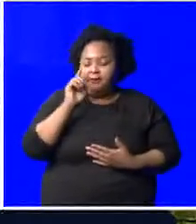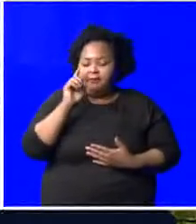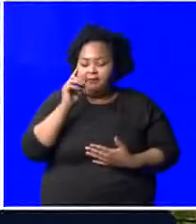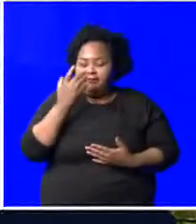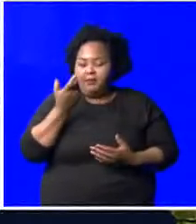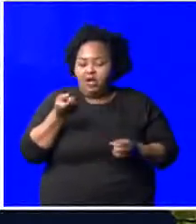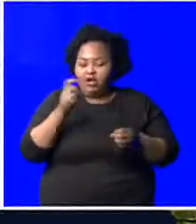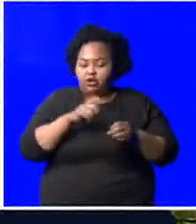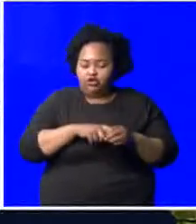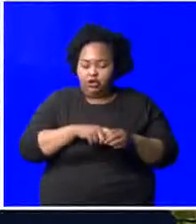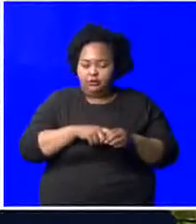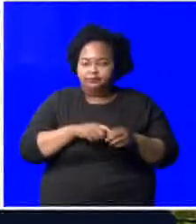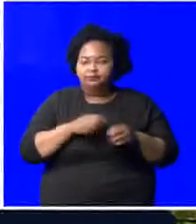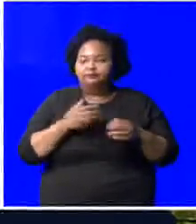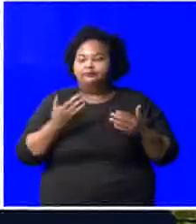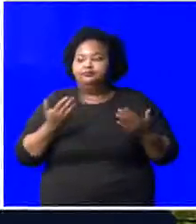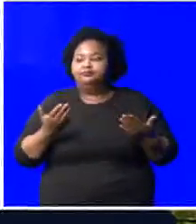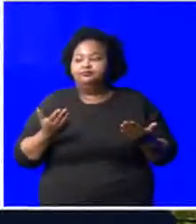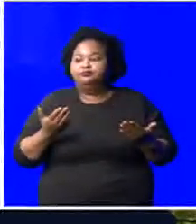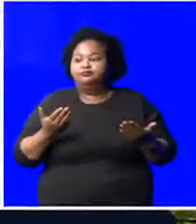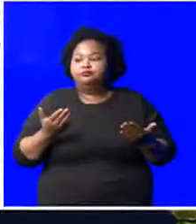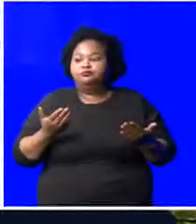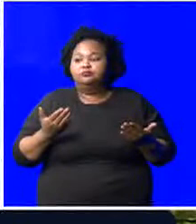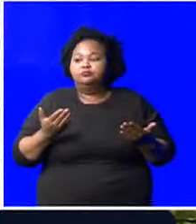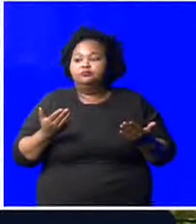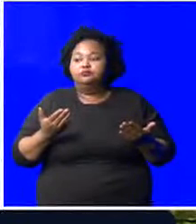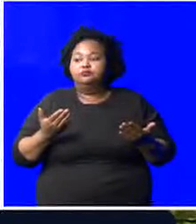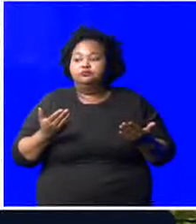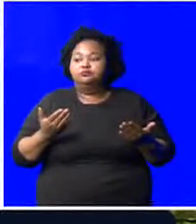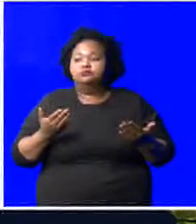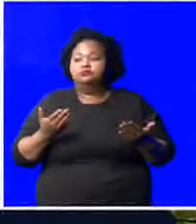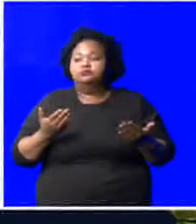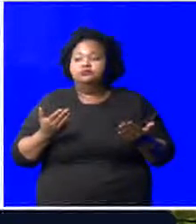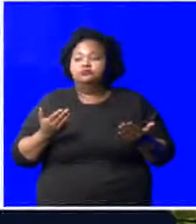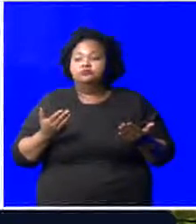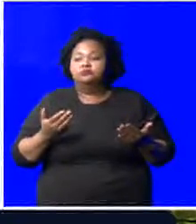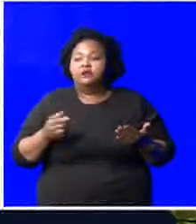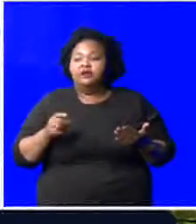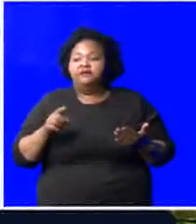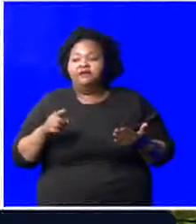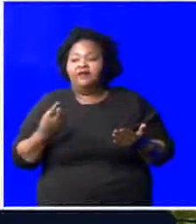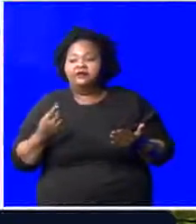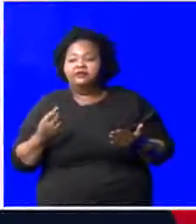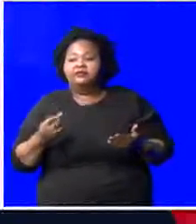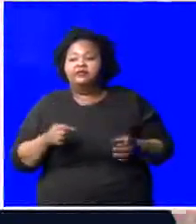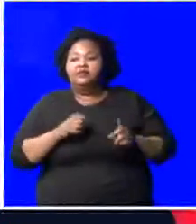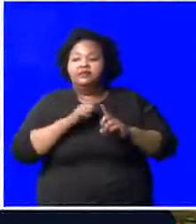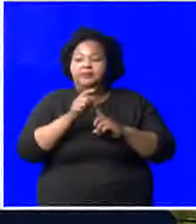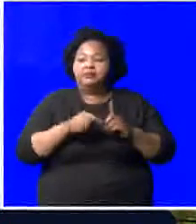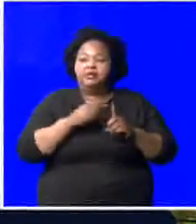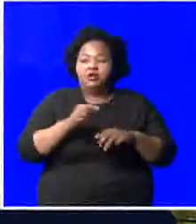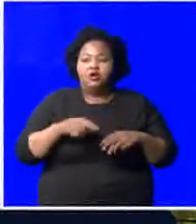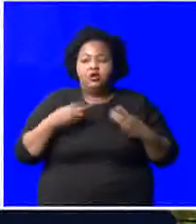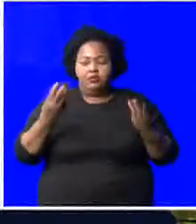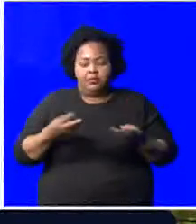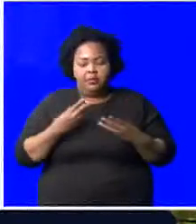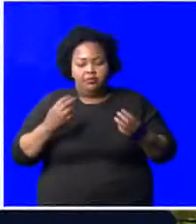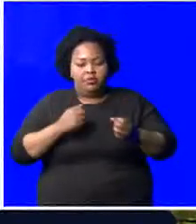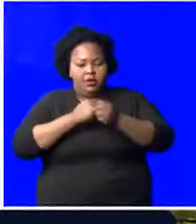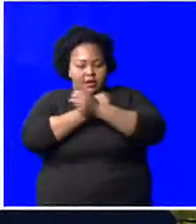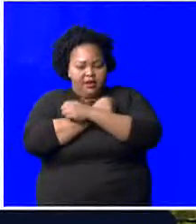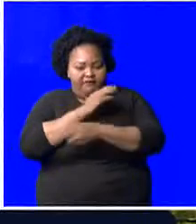Singafisa Mpangazitha ukuthi kube invoza lebathandza kobantu. Letawulalela tidzingo